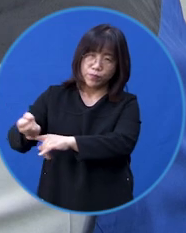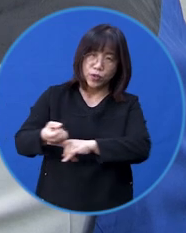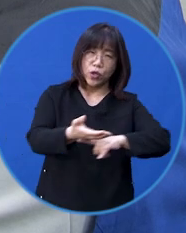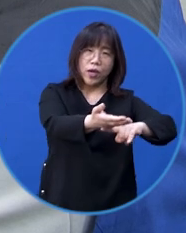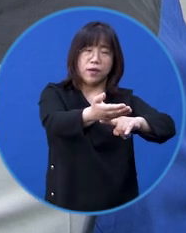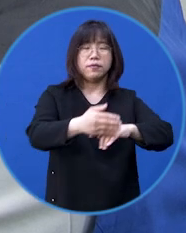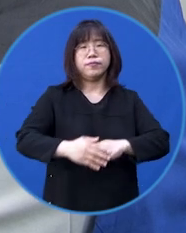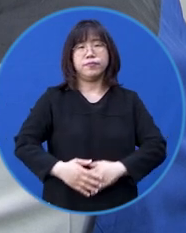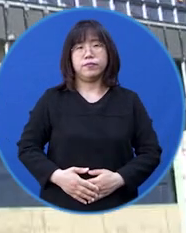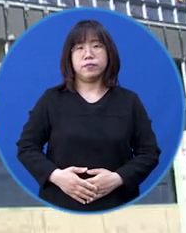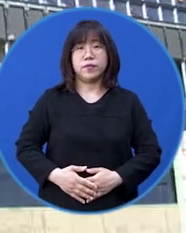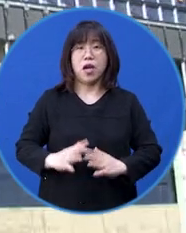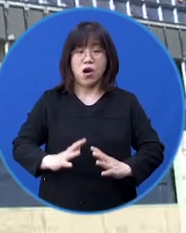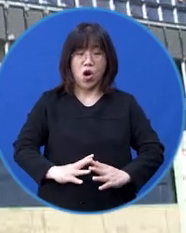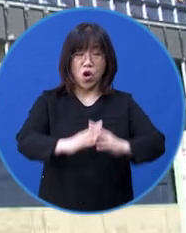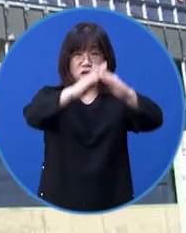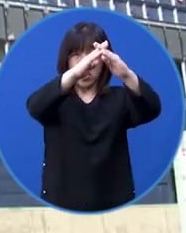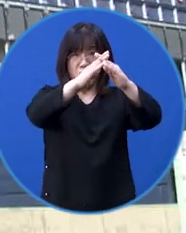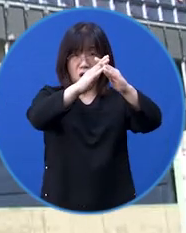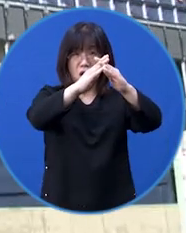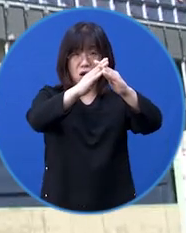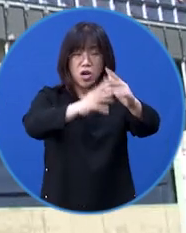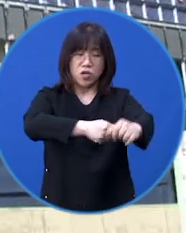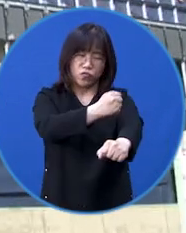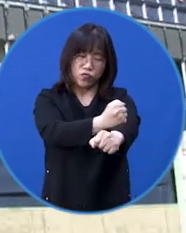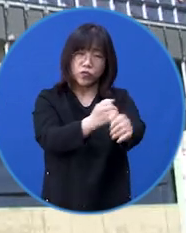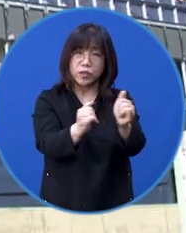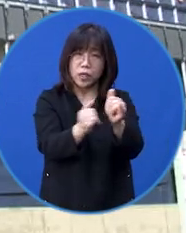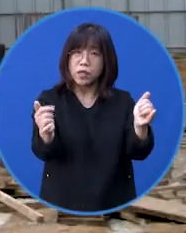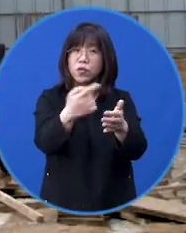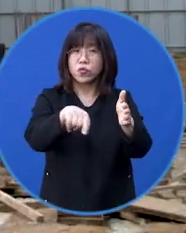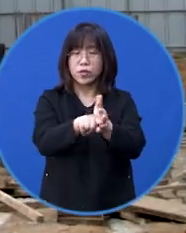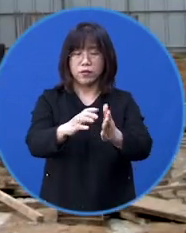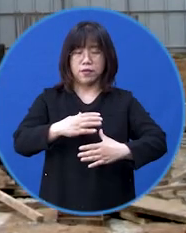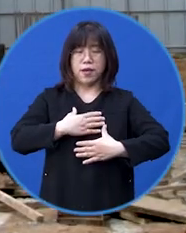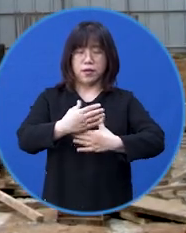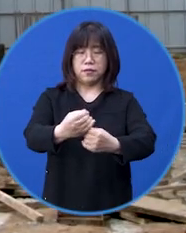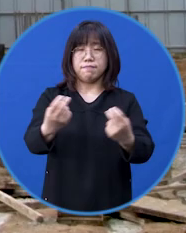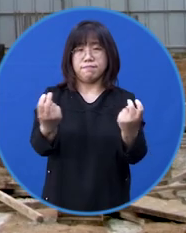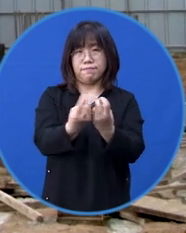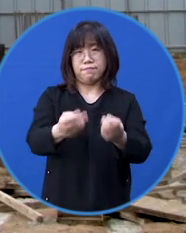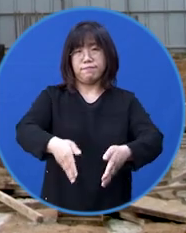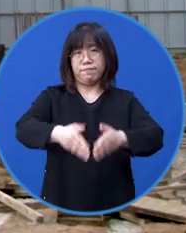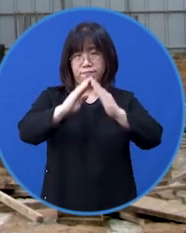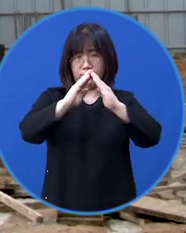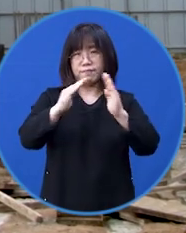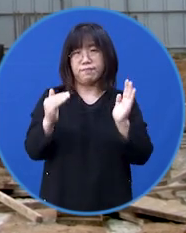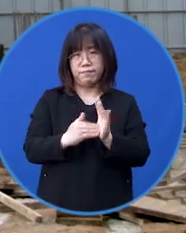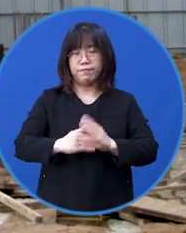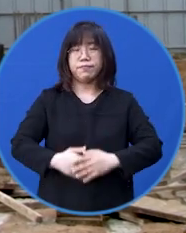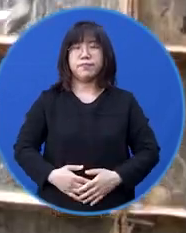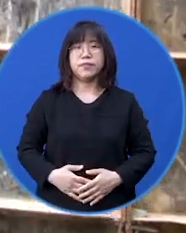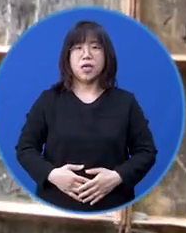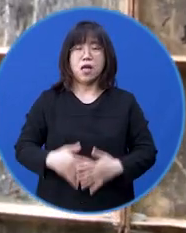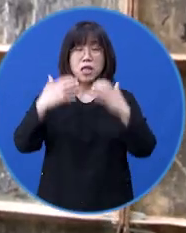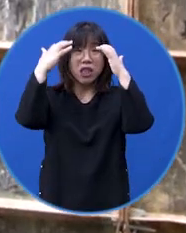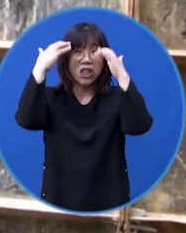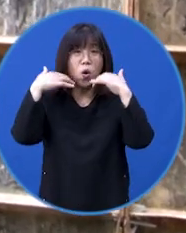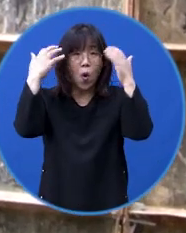전파하는 역할도 하게 됩니다. 건설, 산업 근로자를 위한 사업장별 안전대책도